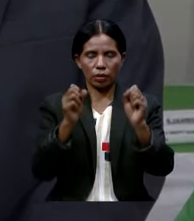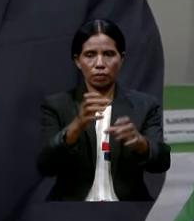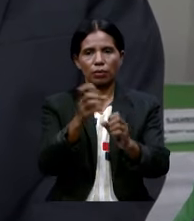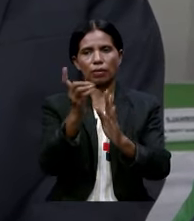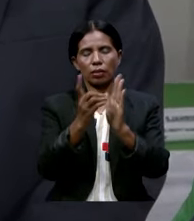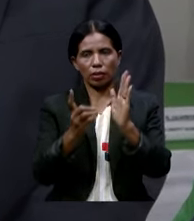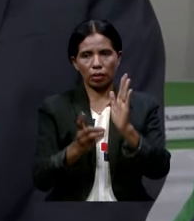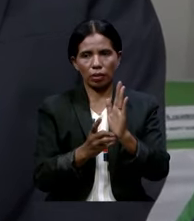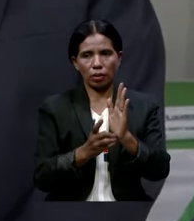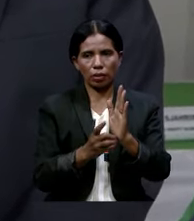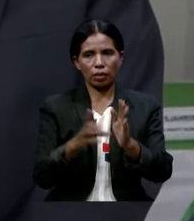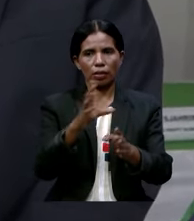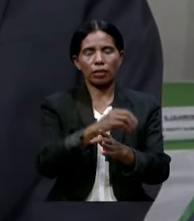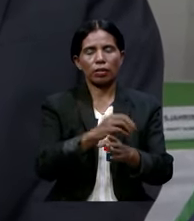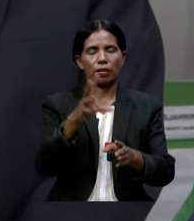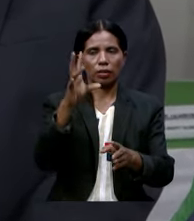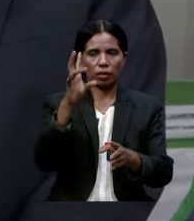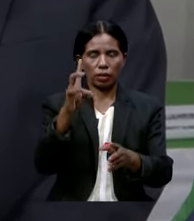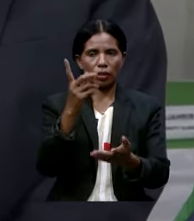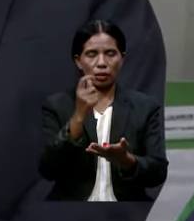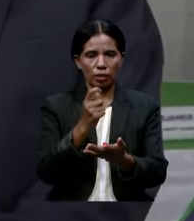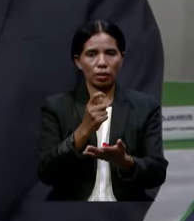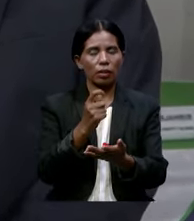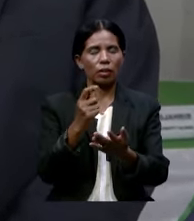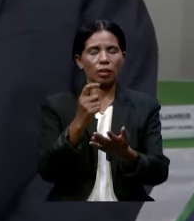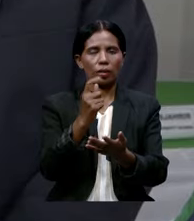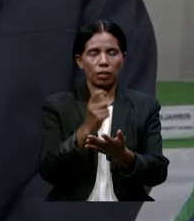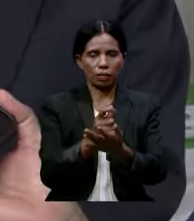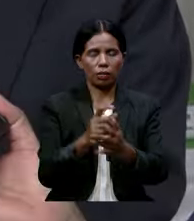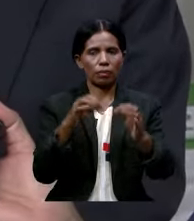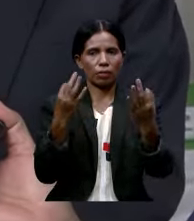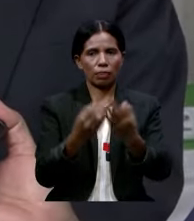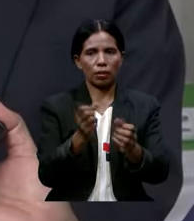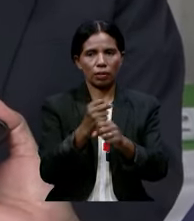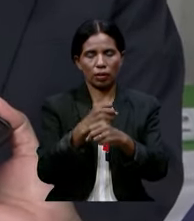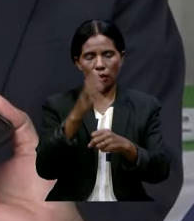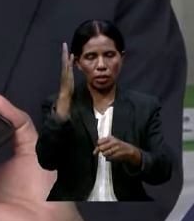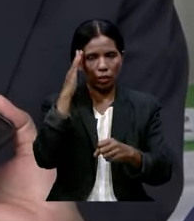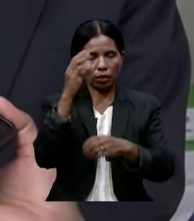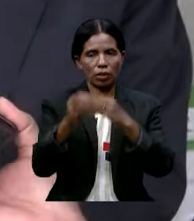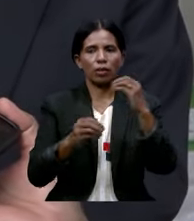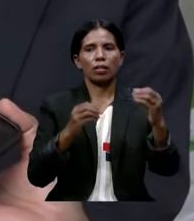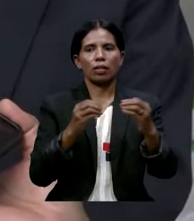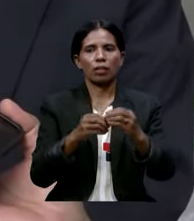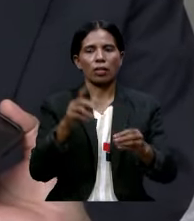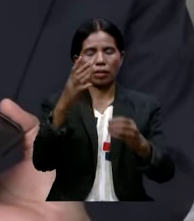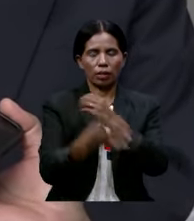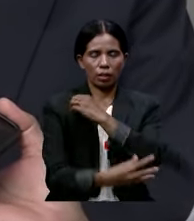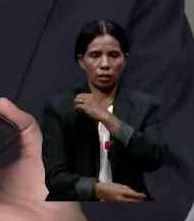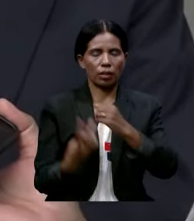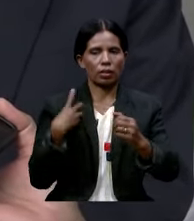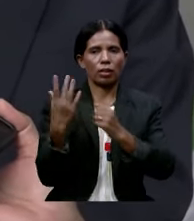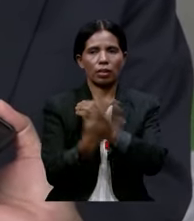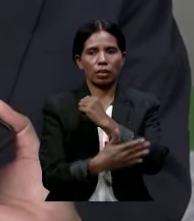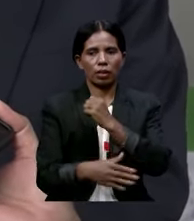lili ba 7000 umakain atu bele kobre iha pesquisa dane atu hatene kona ba padrang kia kita niang ne lili hare ba